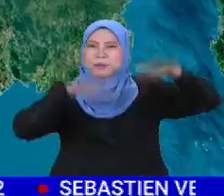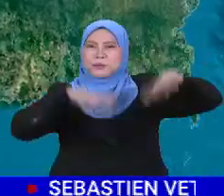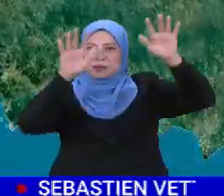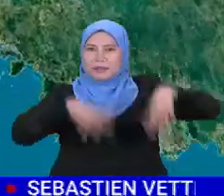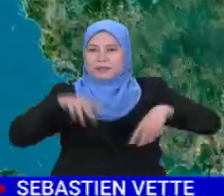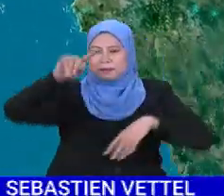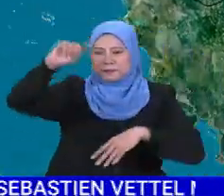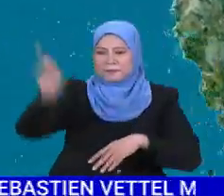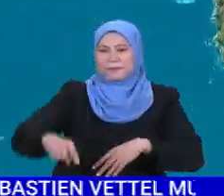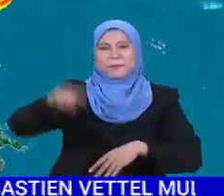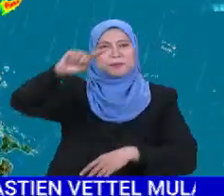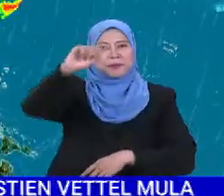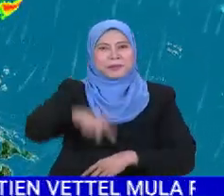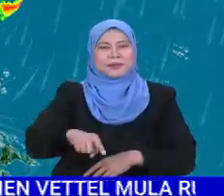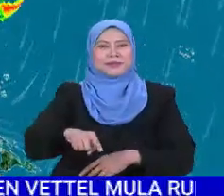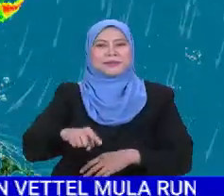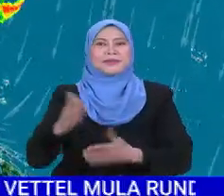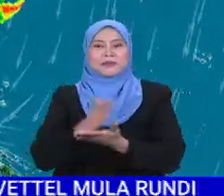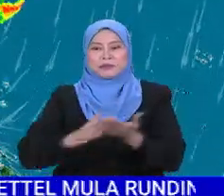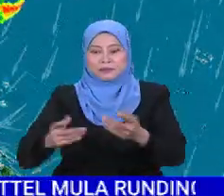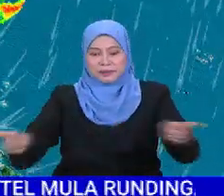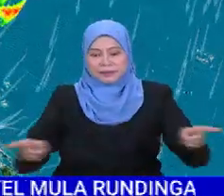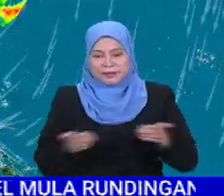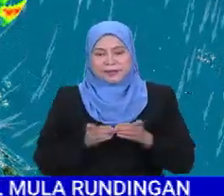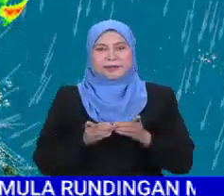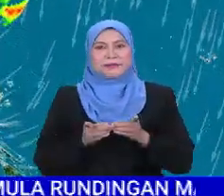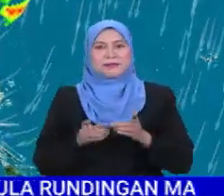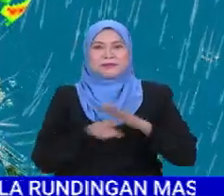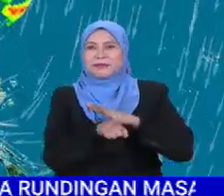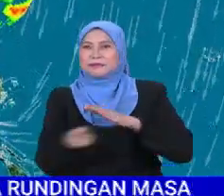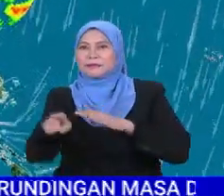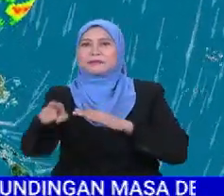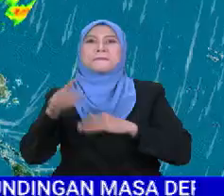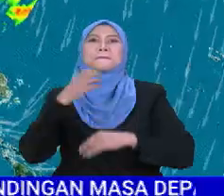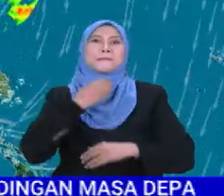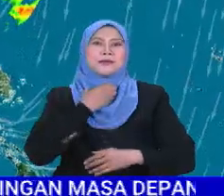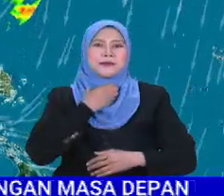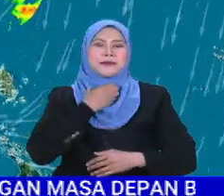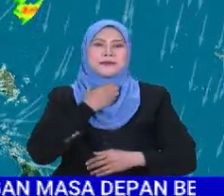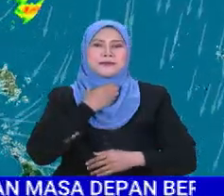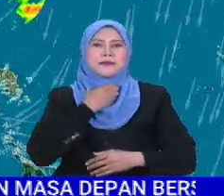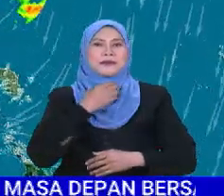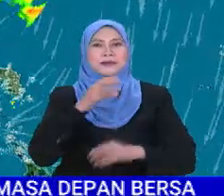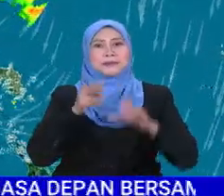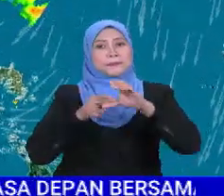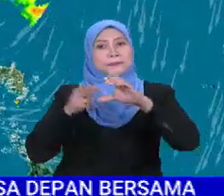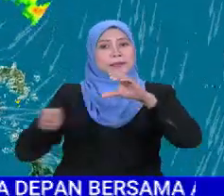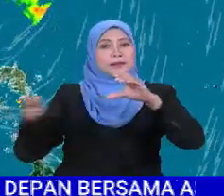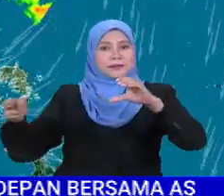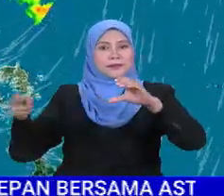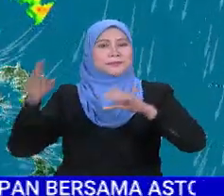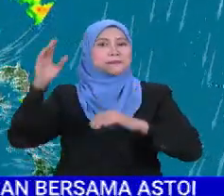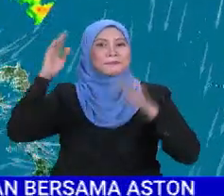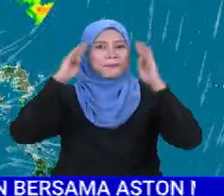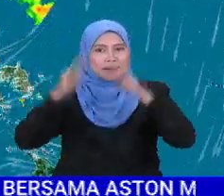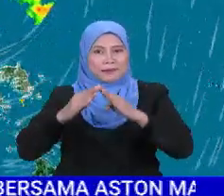dan ribut petir yang berlaku di beberapa daerah di sekitar pedalaman negeri Perak, di sekitar Cameron Highland di negeri